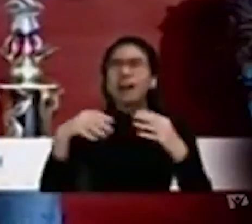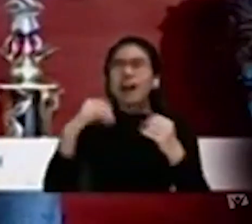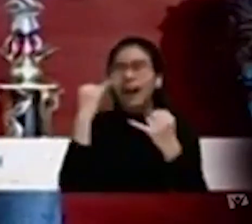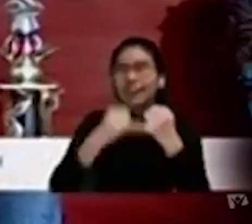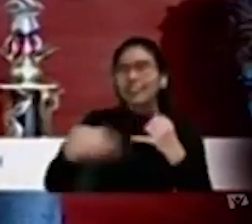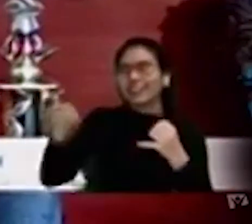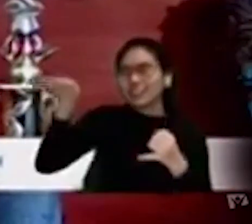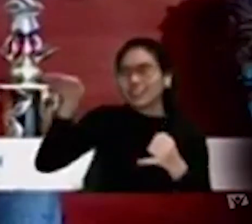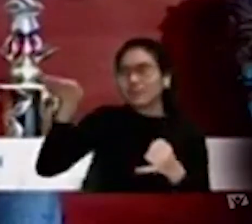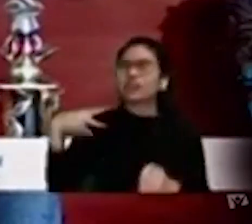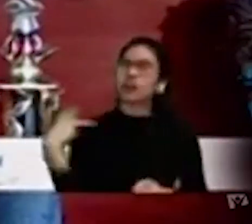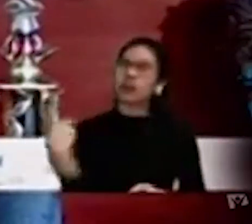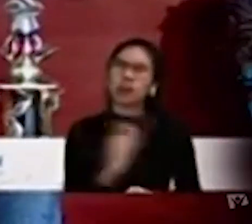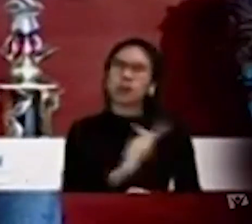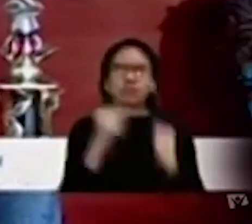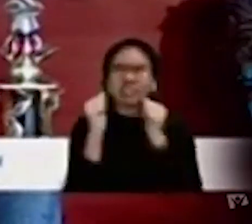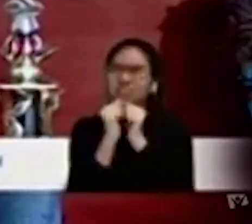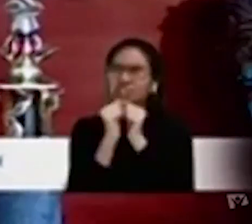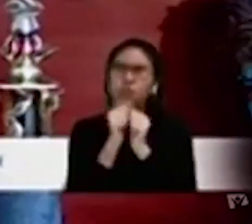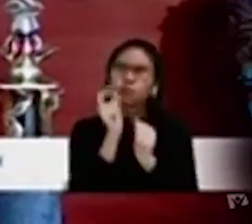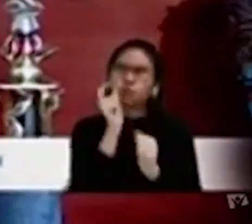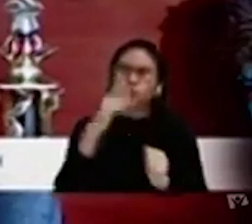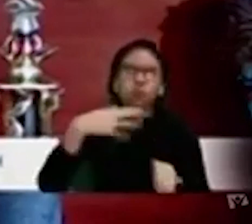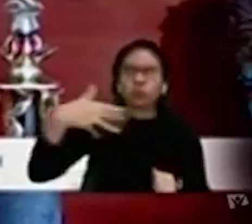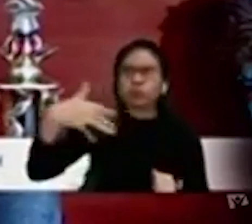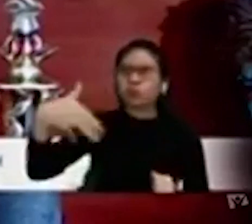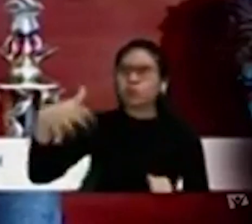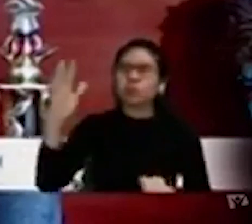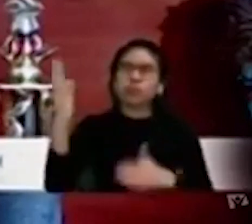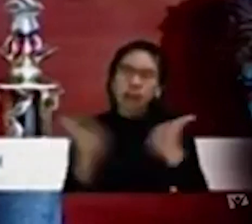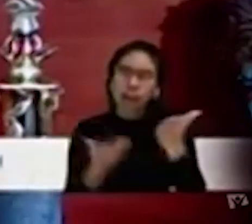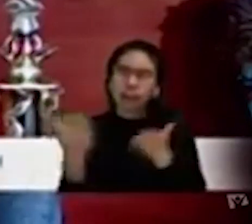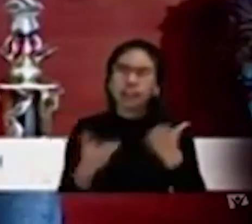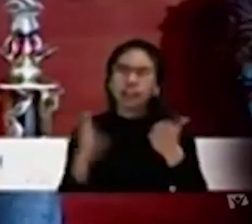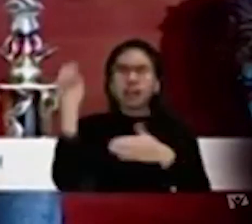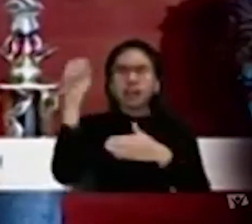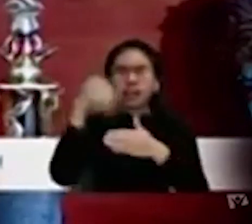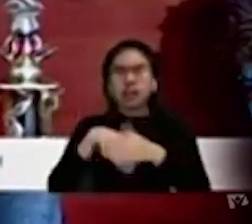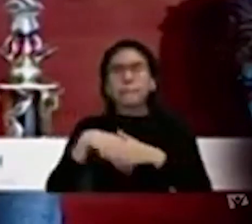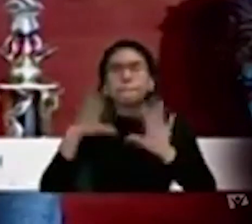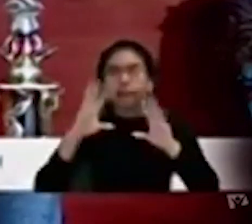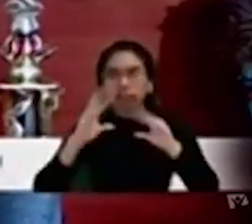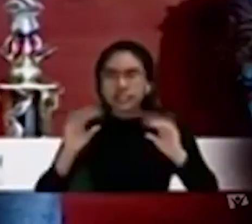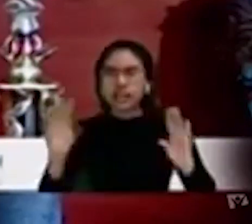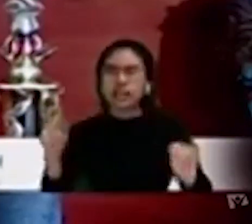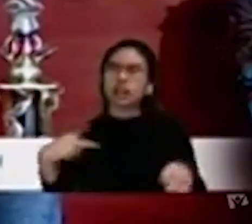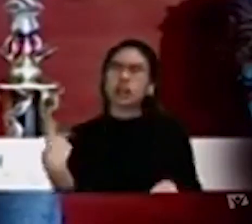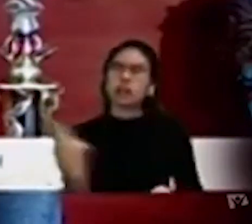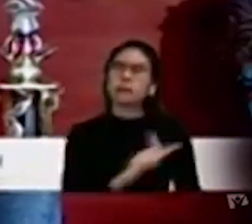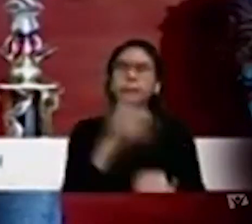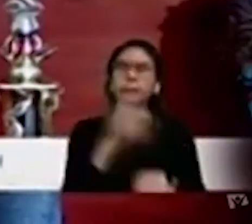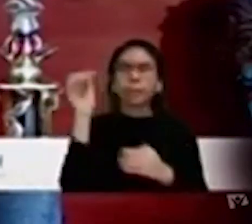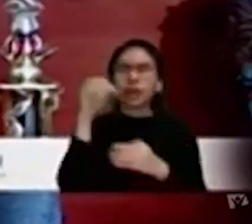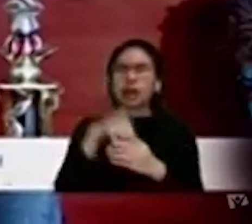terus melayani di dalam pekerjaan kami, di dalam kemampuan kami